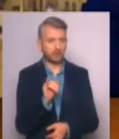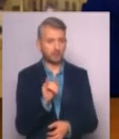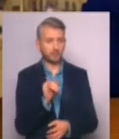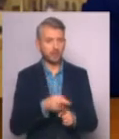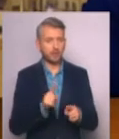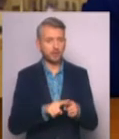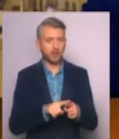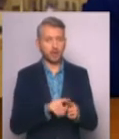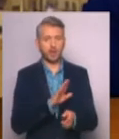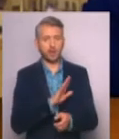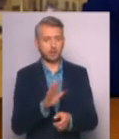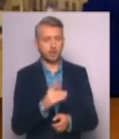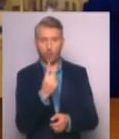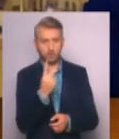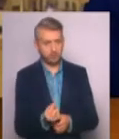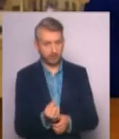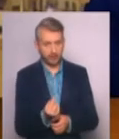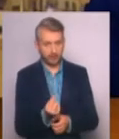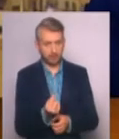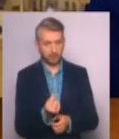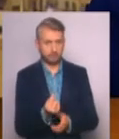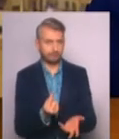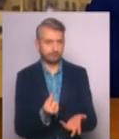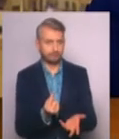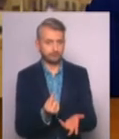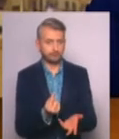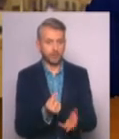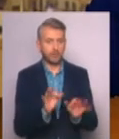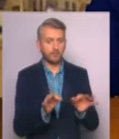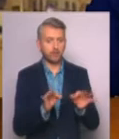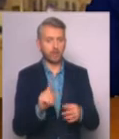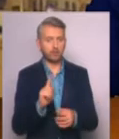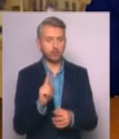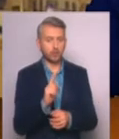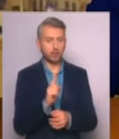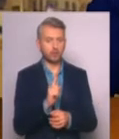це не процес одного дня. А звичайно, що